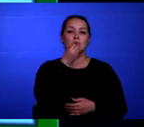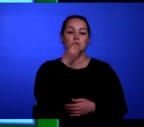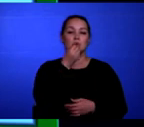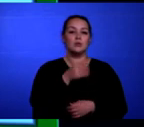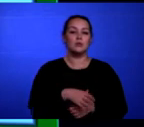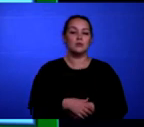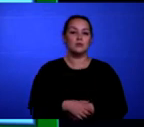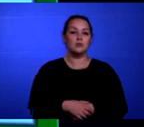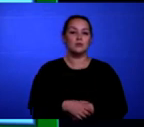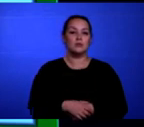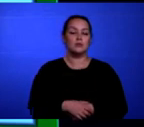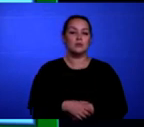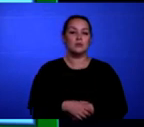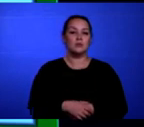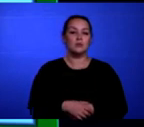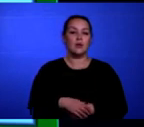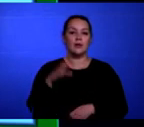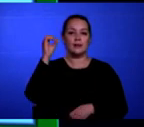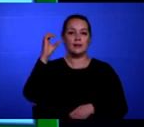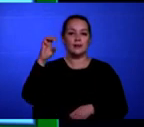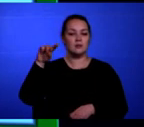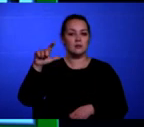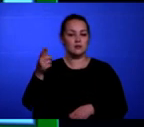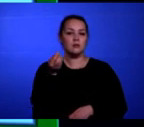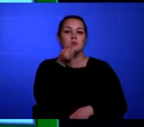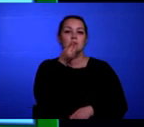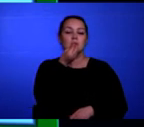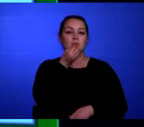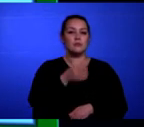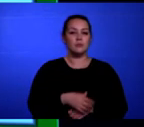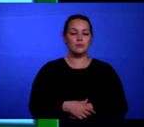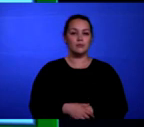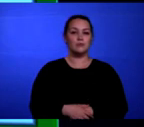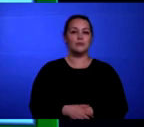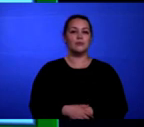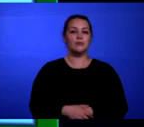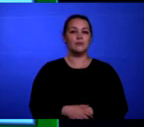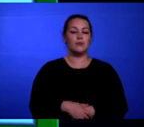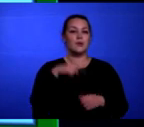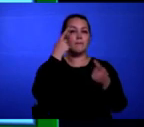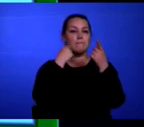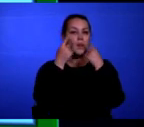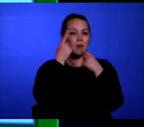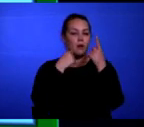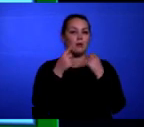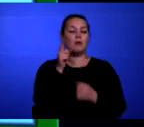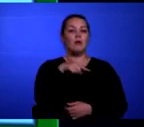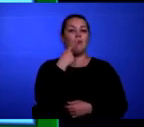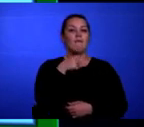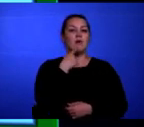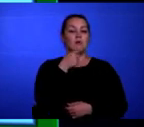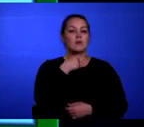я вижу что вы правильно ответили на этот вопрос плакать говорить